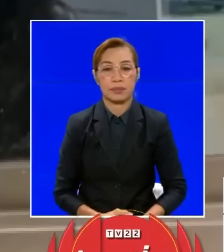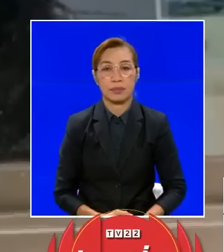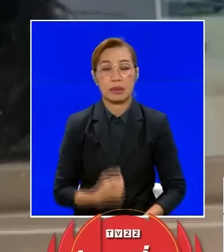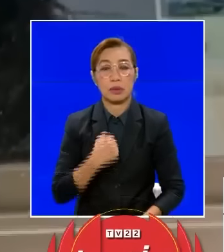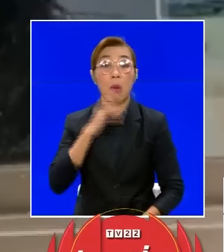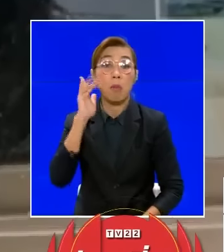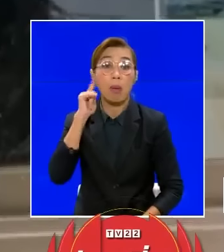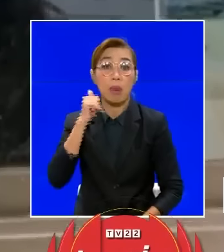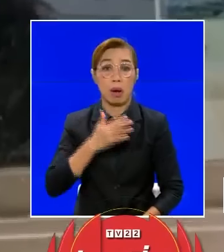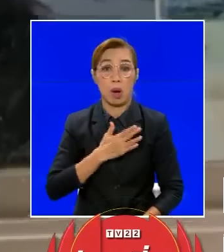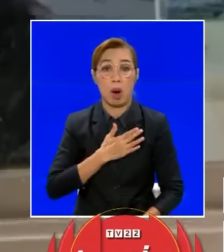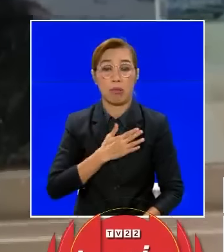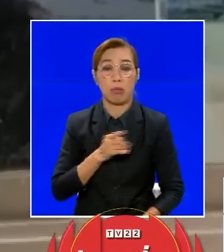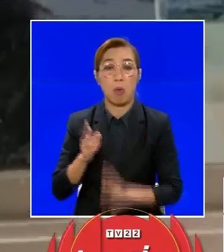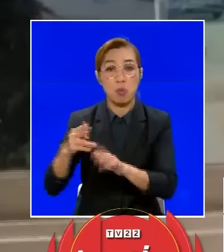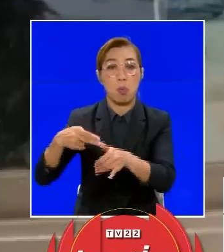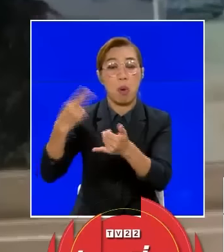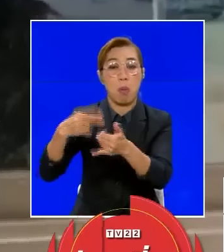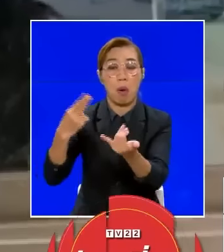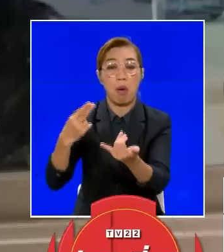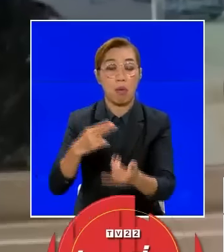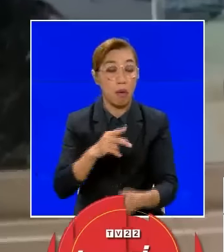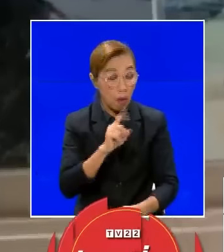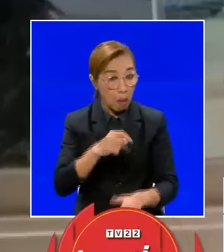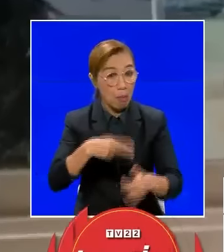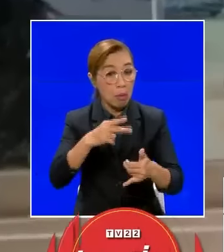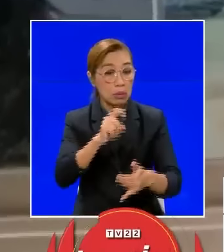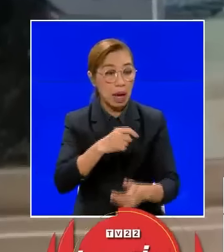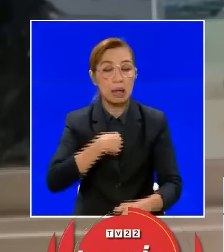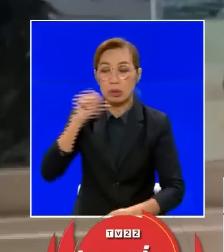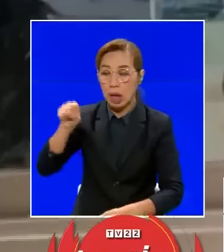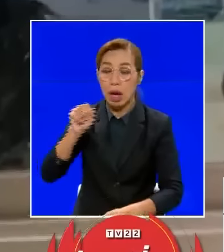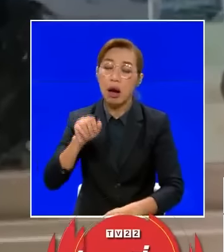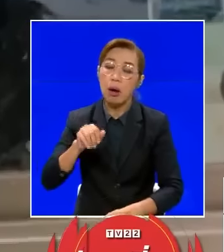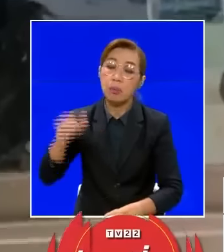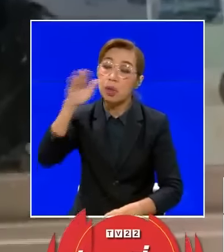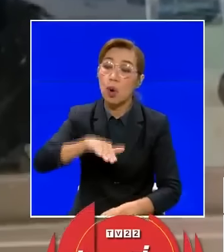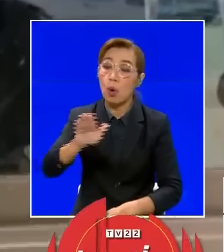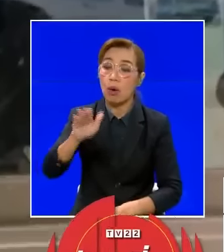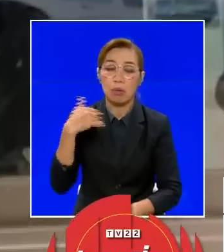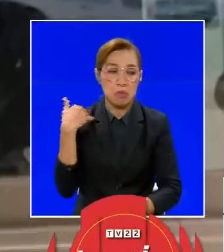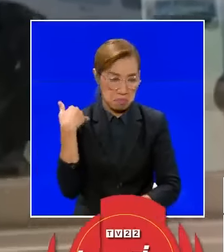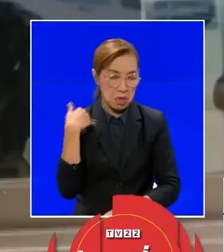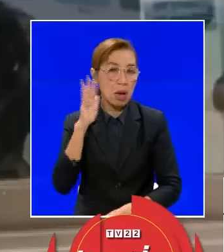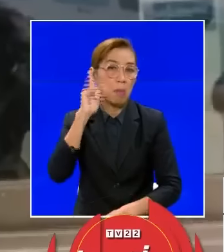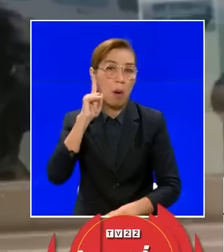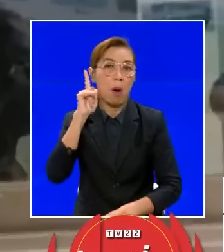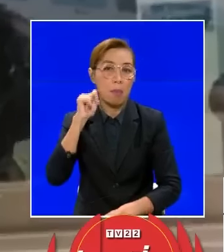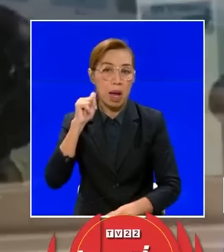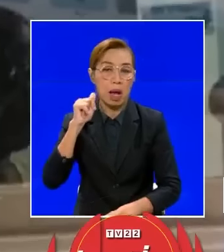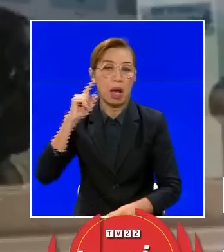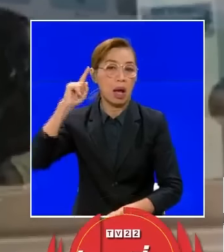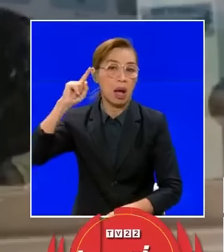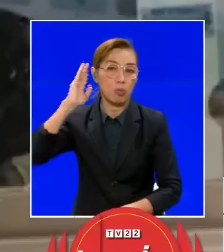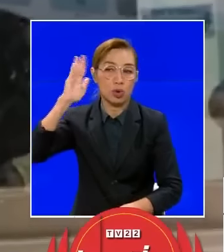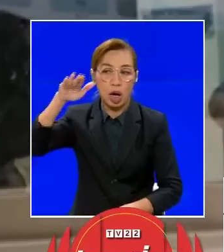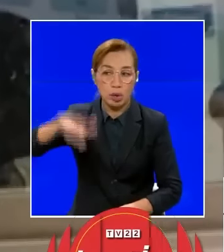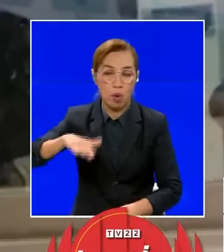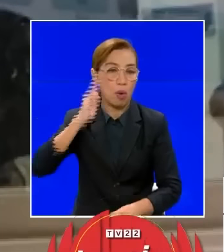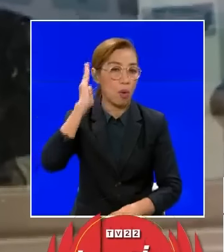พ่อแม่โดนยิงครับ โดนยิงตาย ครับ แล้วญาติพี่น้องอ่ะ ก็มีพ่อแม่แล้วก็น้องชายแล้วก็พี่ช